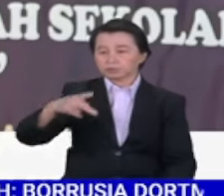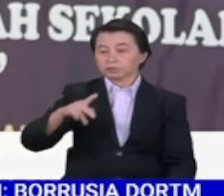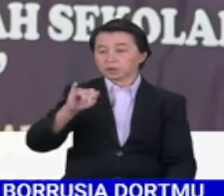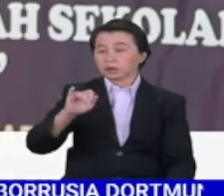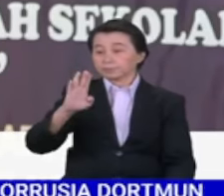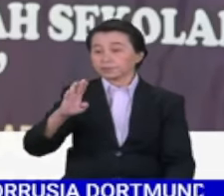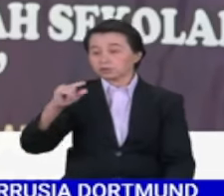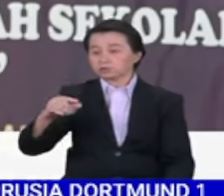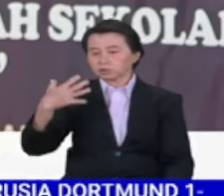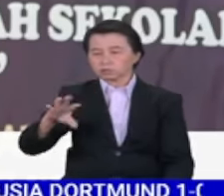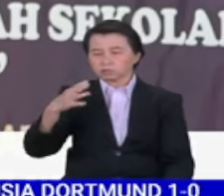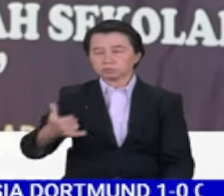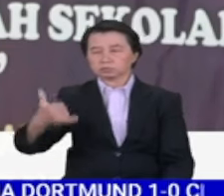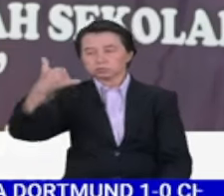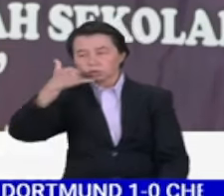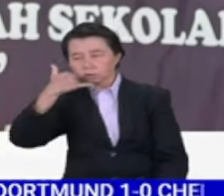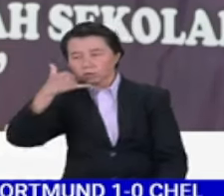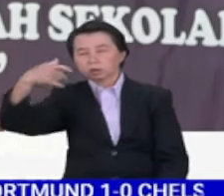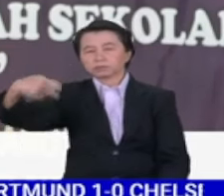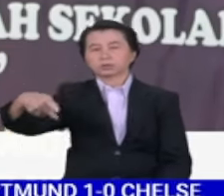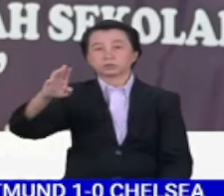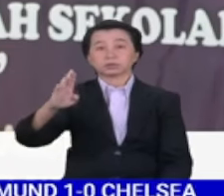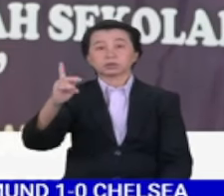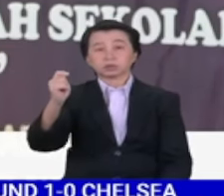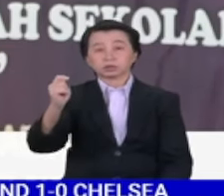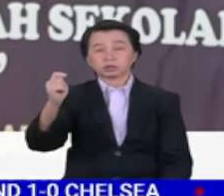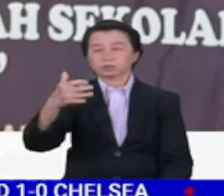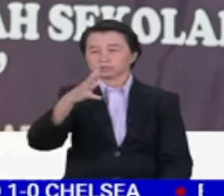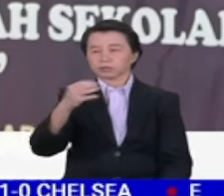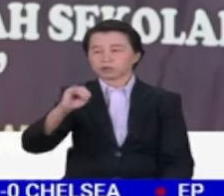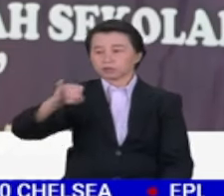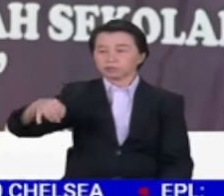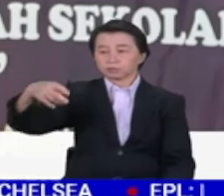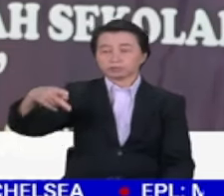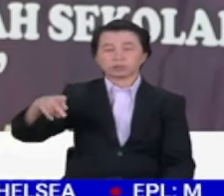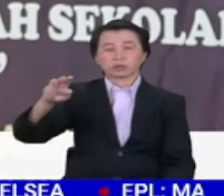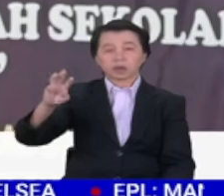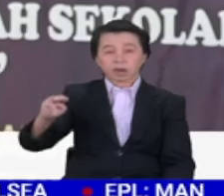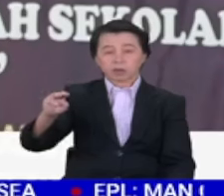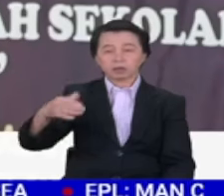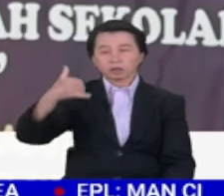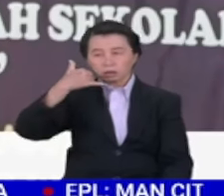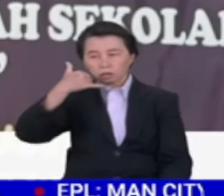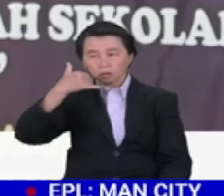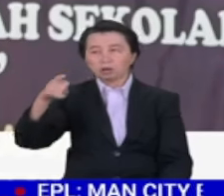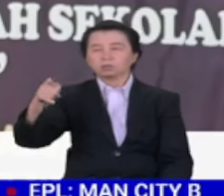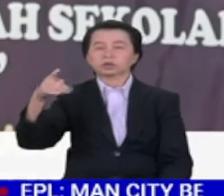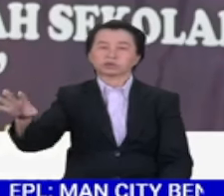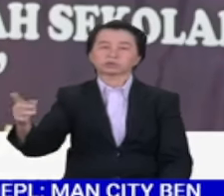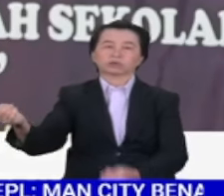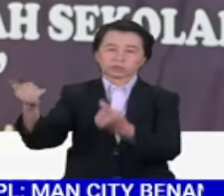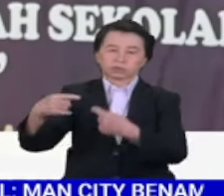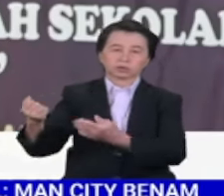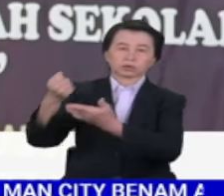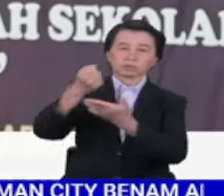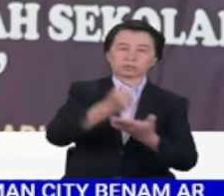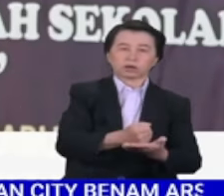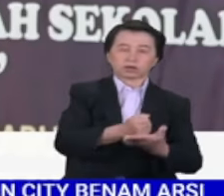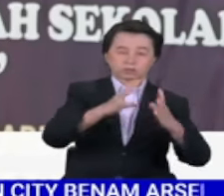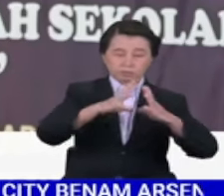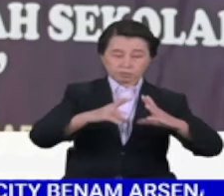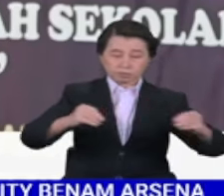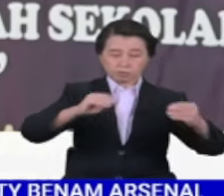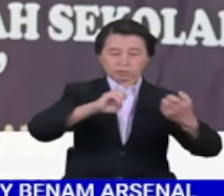menghubungi phpd dan GPN mereka telah membantu dan untuk menyelesaikan